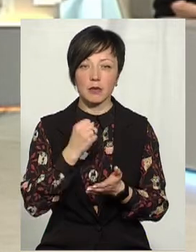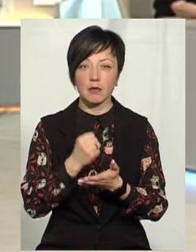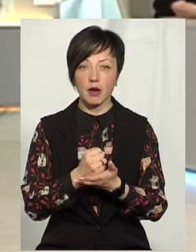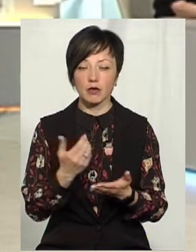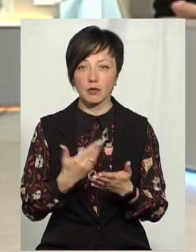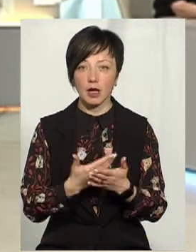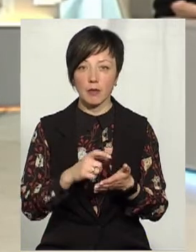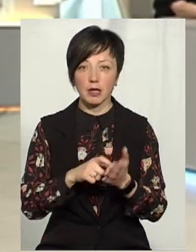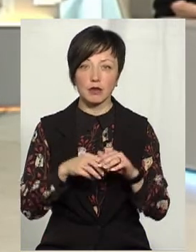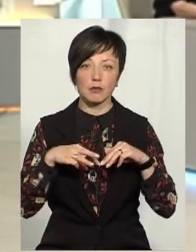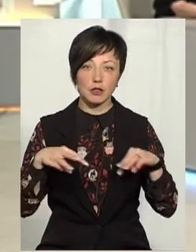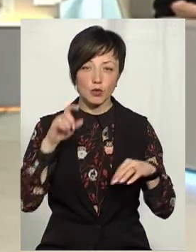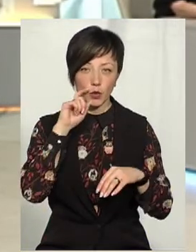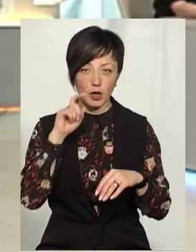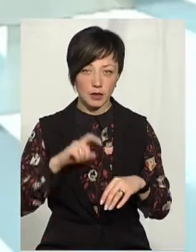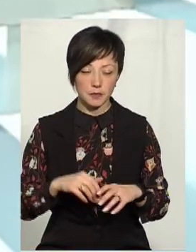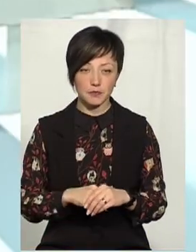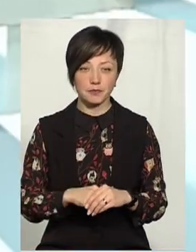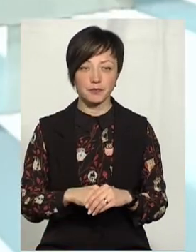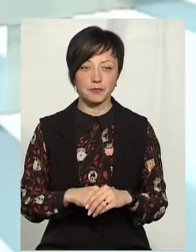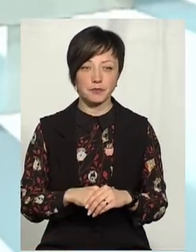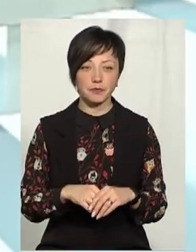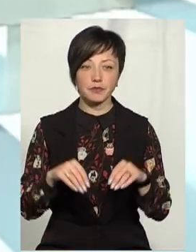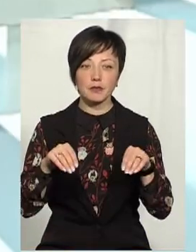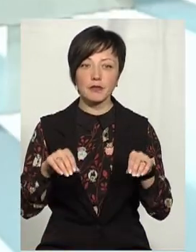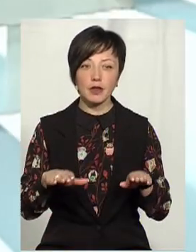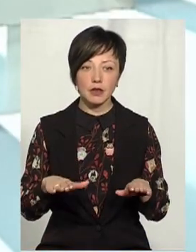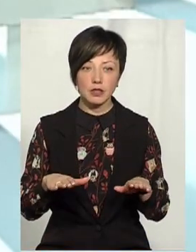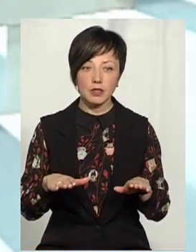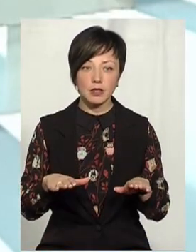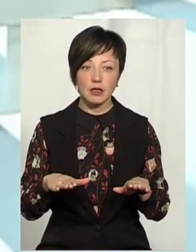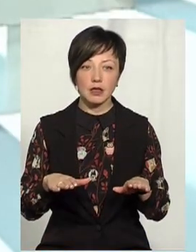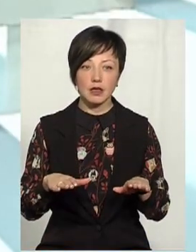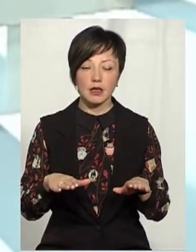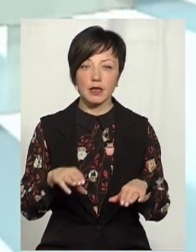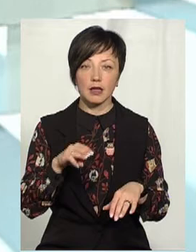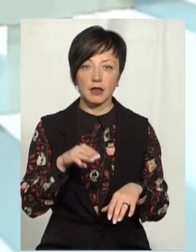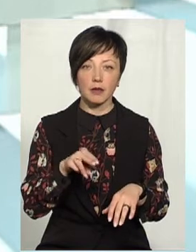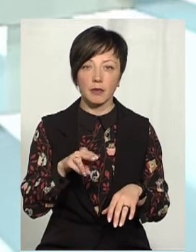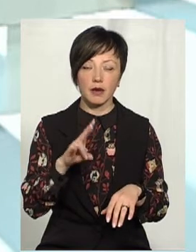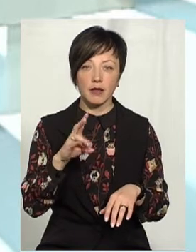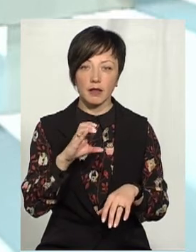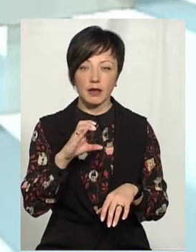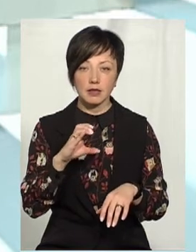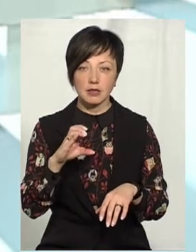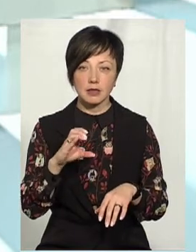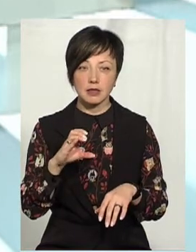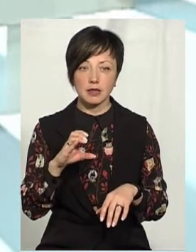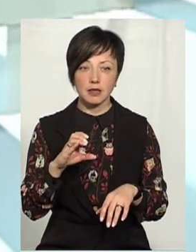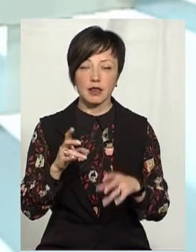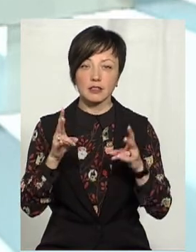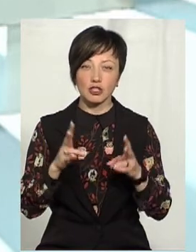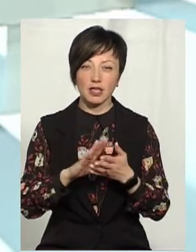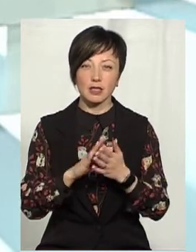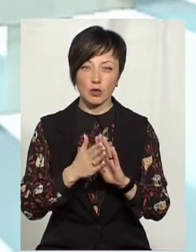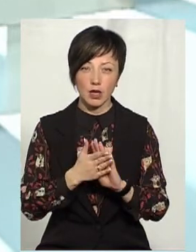ну, наразі Кабінетом міністрів України, як мінімум. Тому рішення так званої ТПНС Комісії технологічної безпеки і